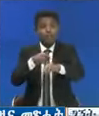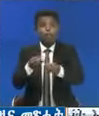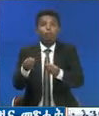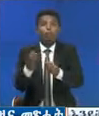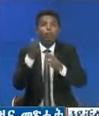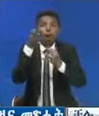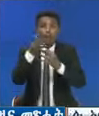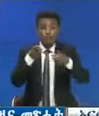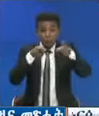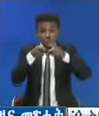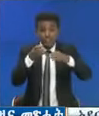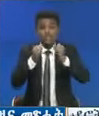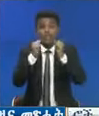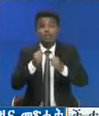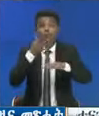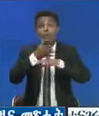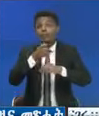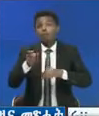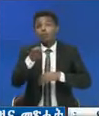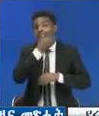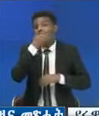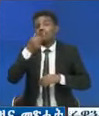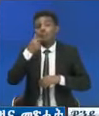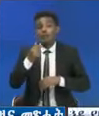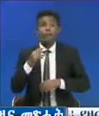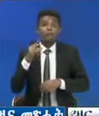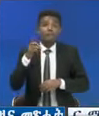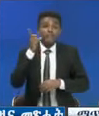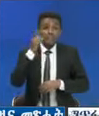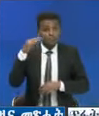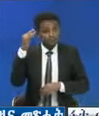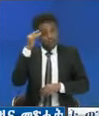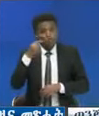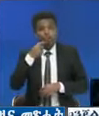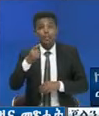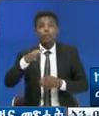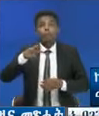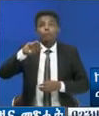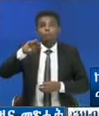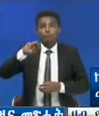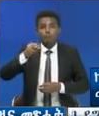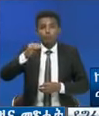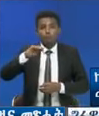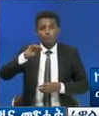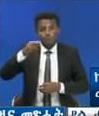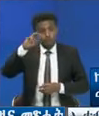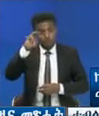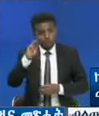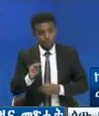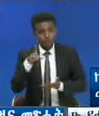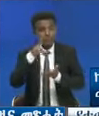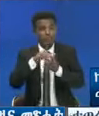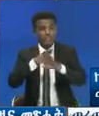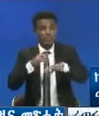በኋላ ቫይረሱን ቢሆን የተሻለ ነው የሚል እምነት ነው ያለኝ። ነበር ፈንታንሽ መላኩ ባላለሁ ሞጣ ከተማ። ወረርሽኙ አሁን ወቅታዊ ክስተት ነው።